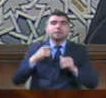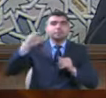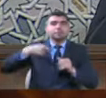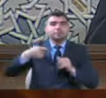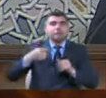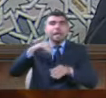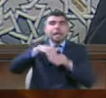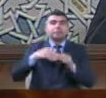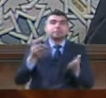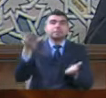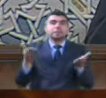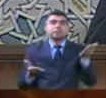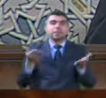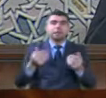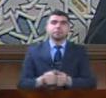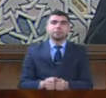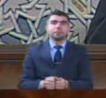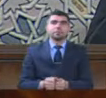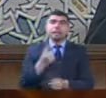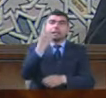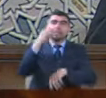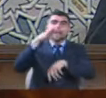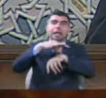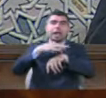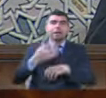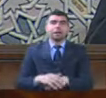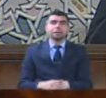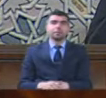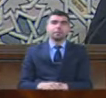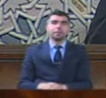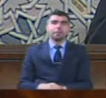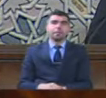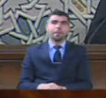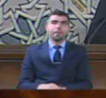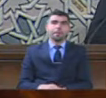الوحده والتعادليه دقيقه وعشر دقائق لتقديم السؤال والتعقيب عليه.